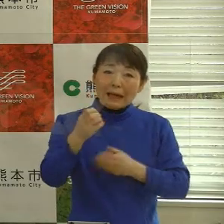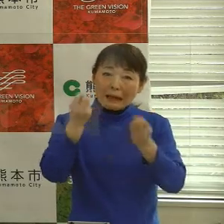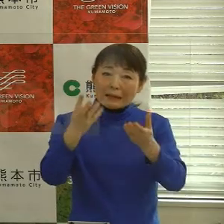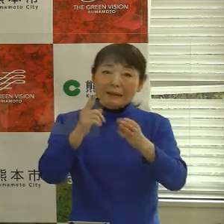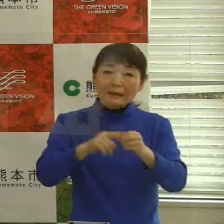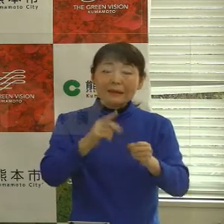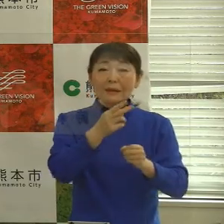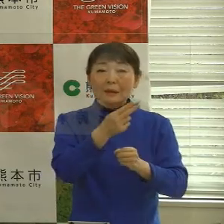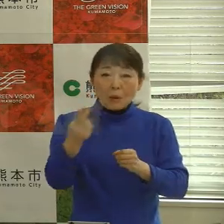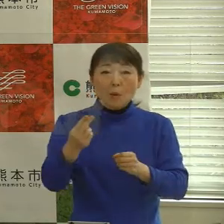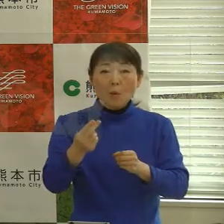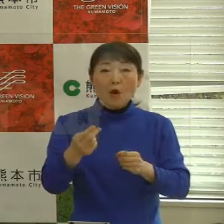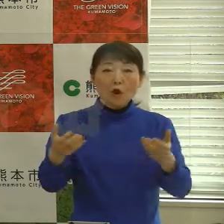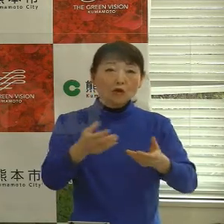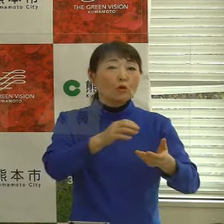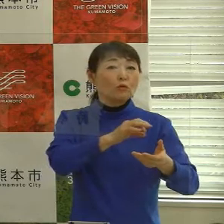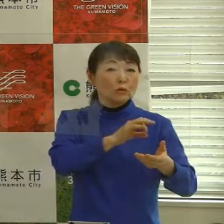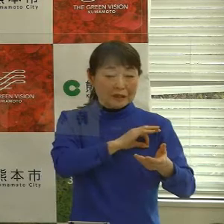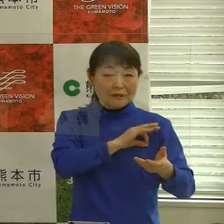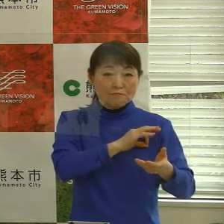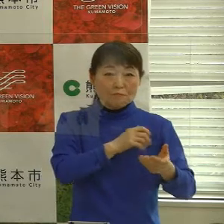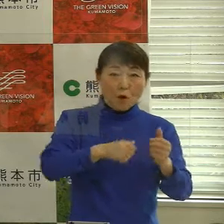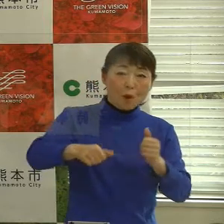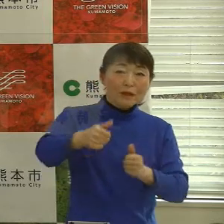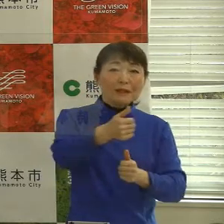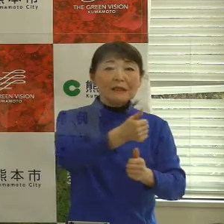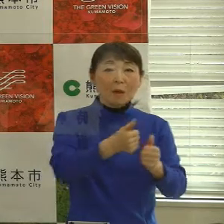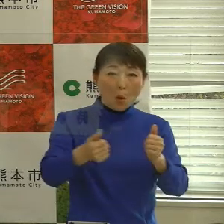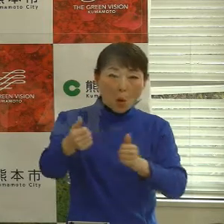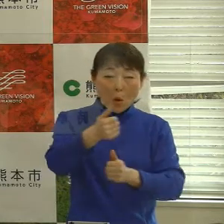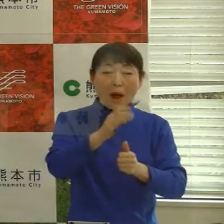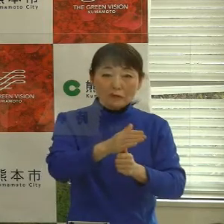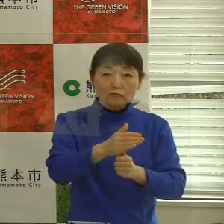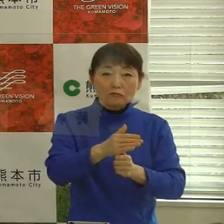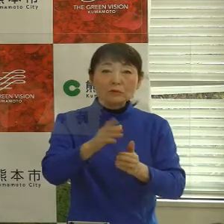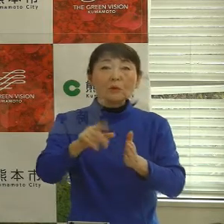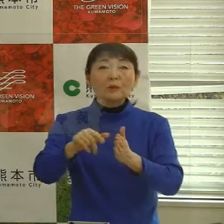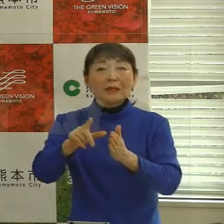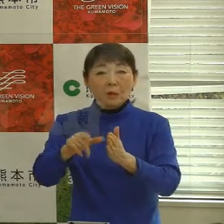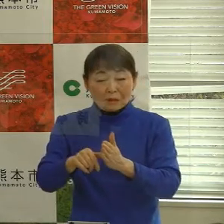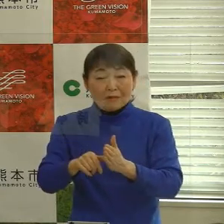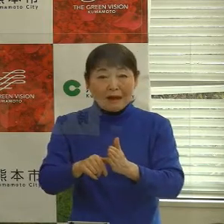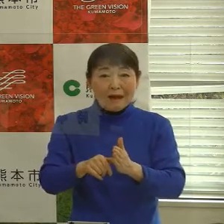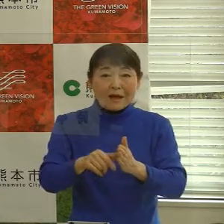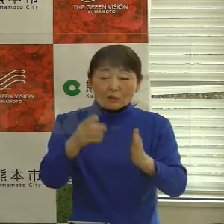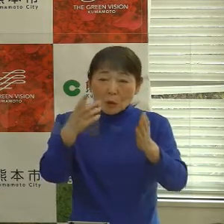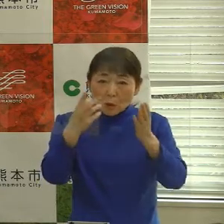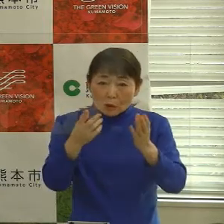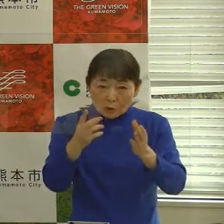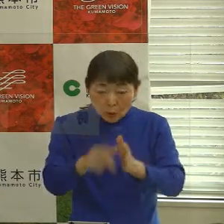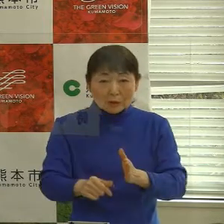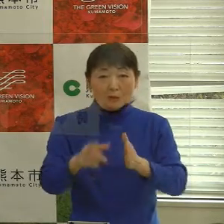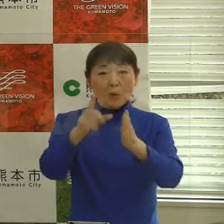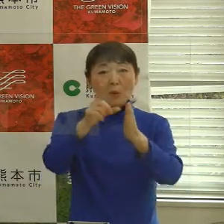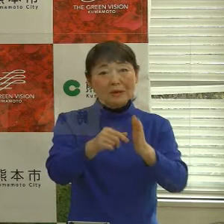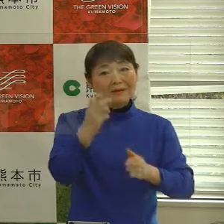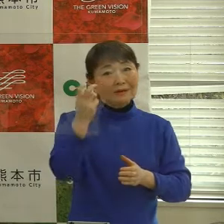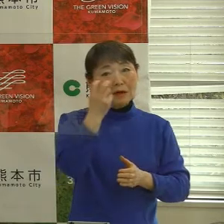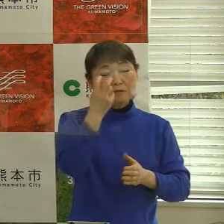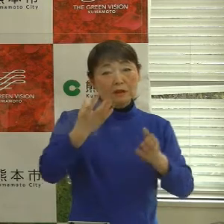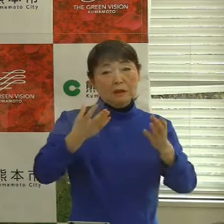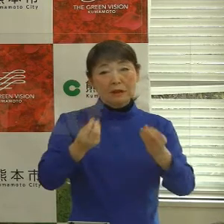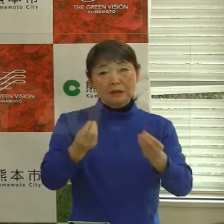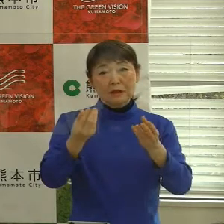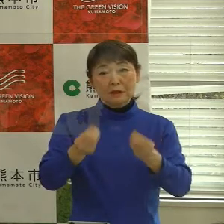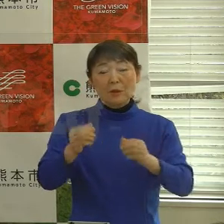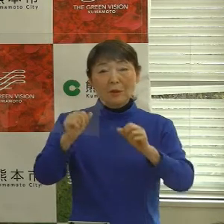度新しくまた職員も移動したりして入れ替わりますので、こういう時にやっぱりきちっと確認をしていくという必要があるというふうに思いますので、そ